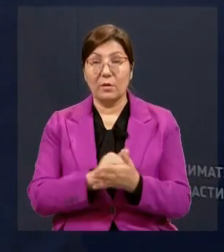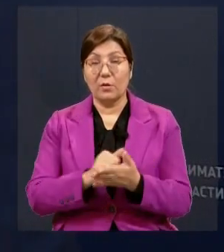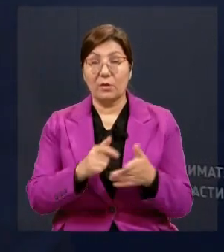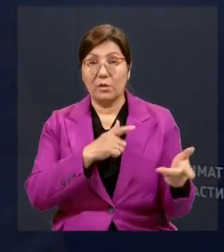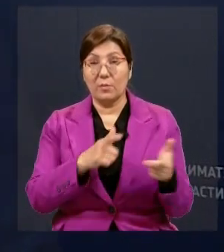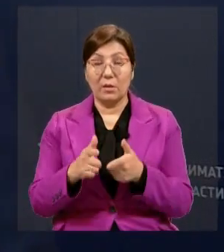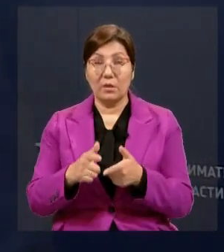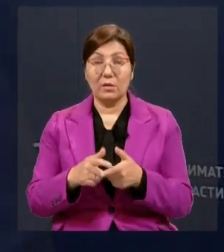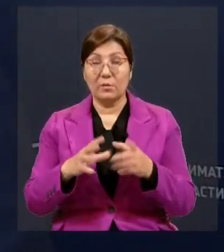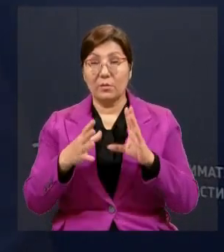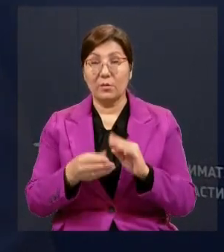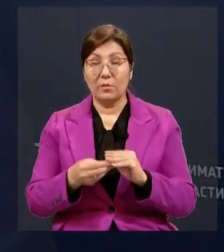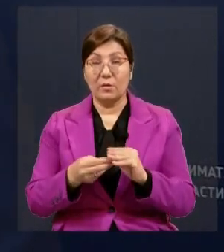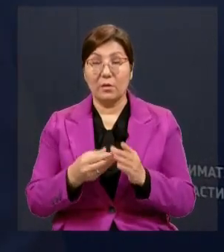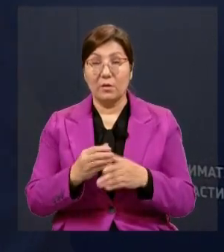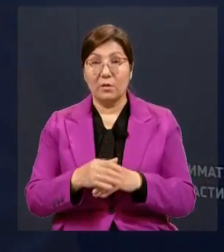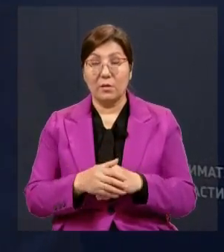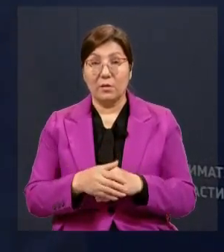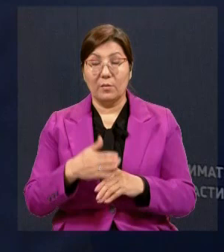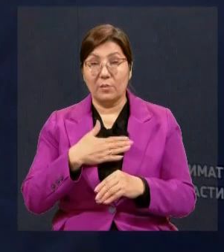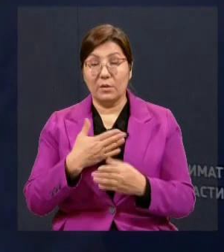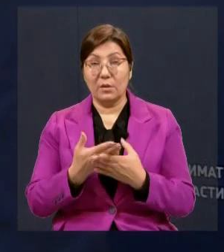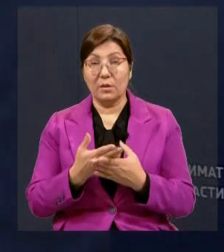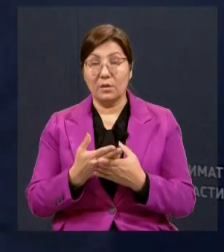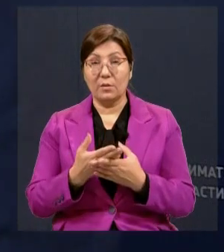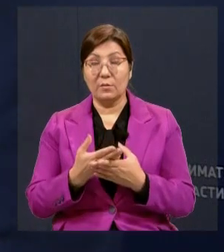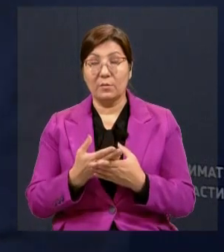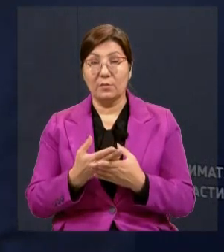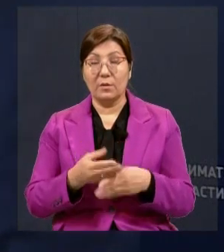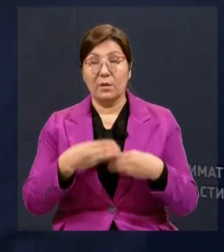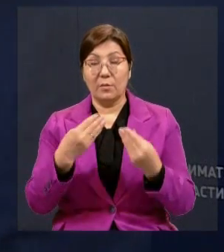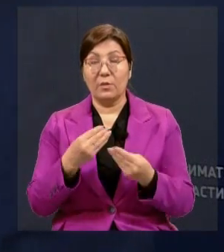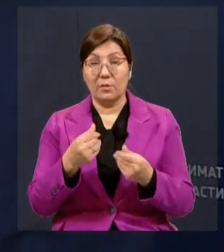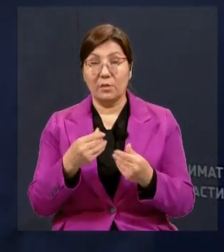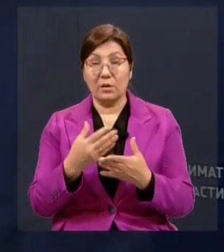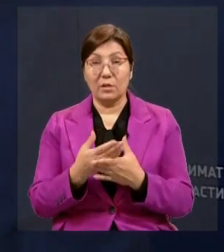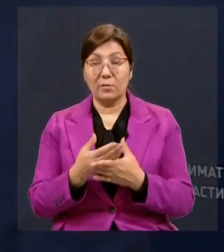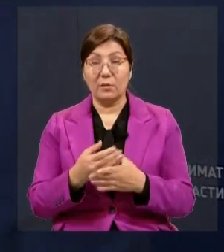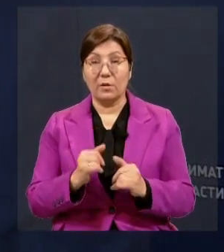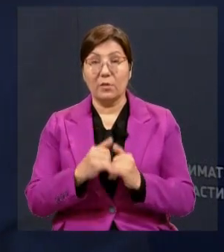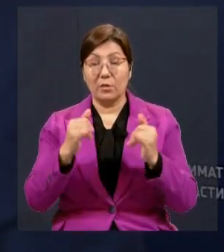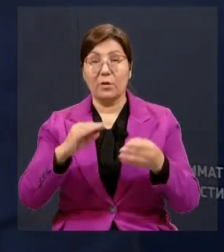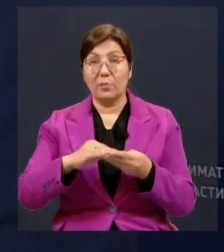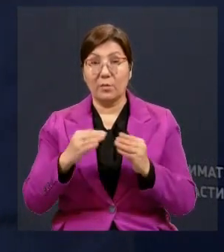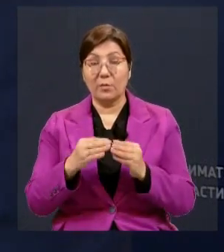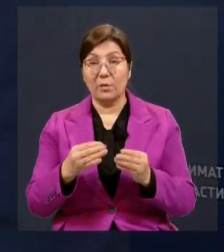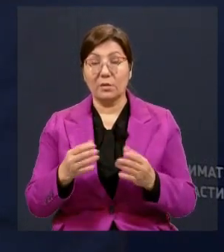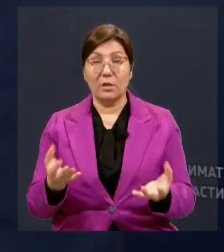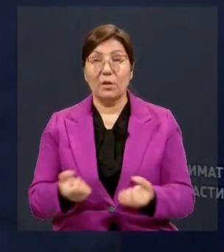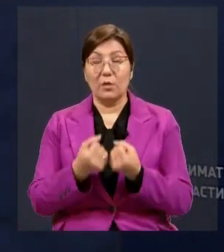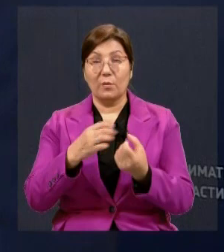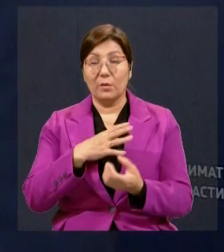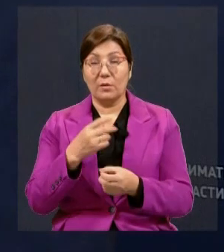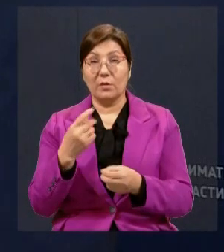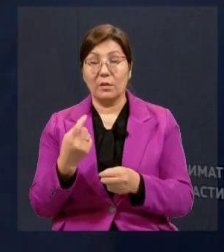әзірленіп, жалпы осы агроөнеркәсіп кешеніне деген беріліп жатқан қаржы көлемін ұлғайту мәселесі көтерілген болатын. Енді бірінші